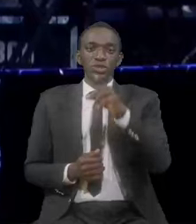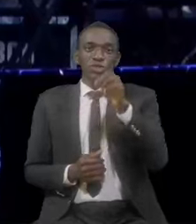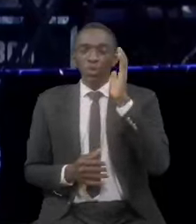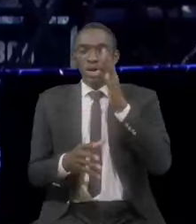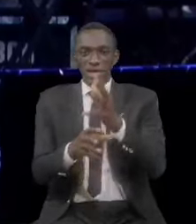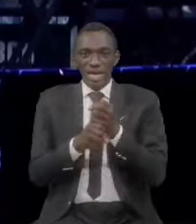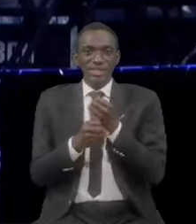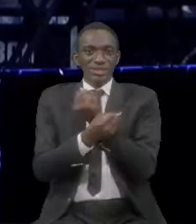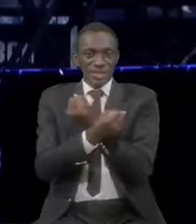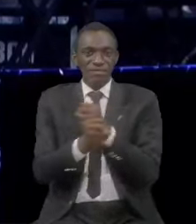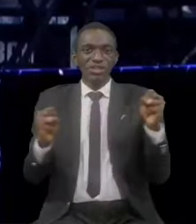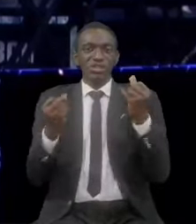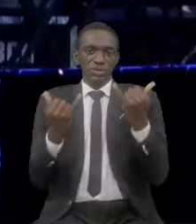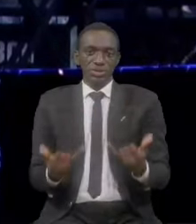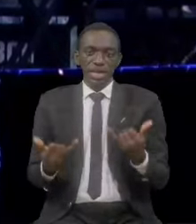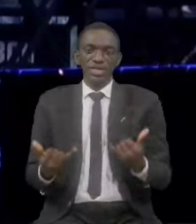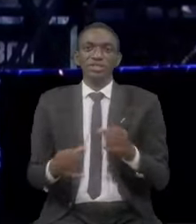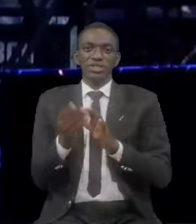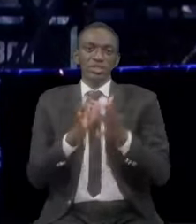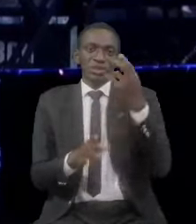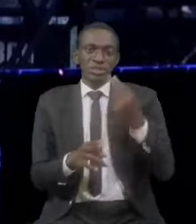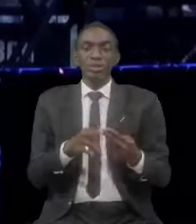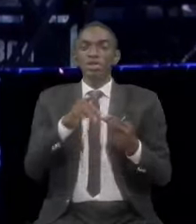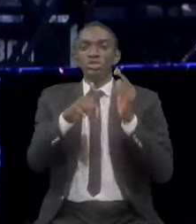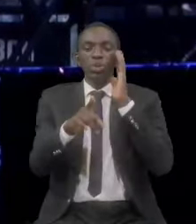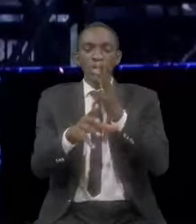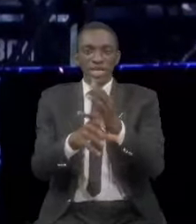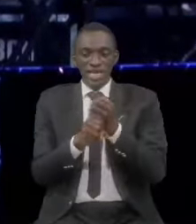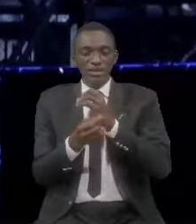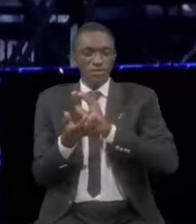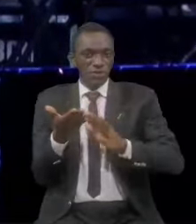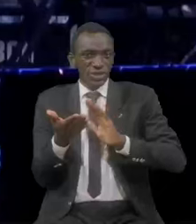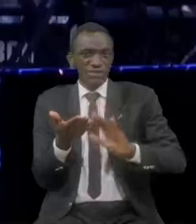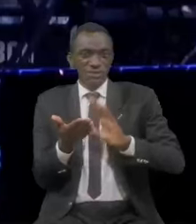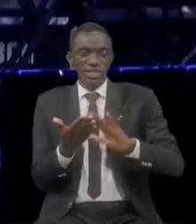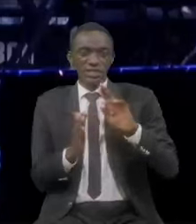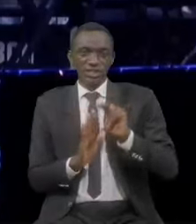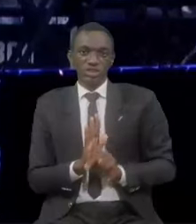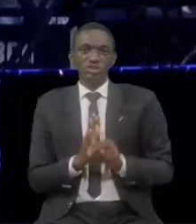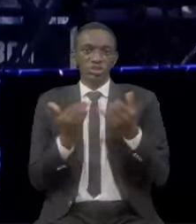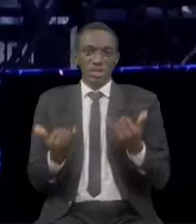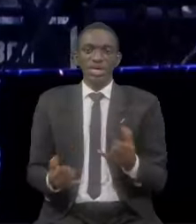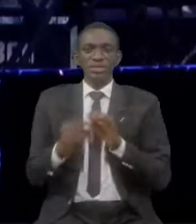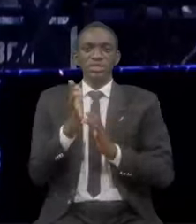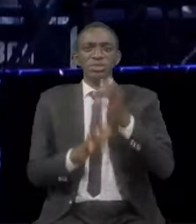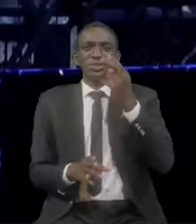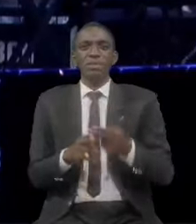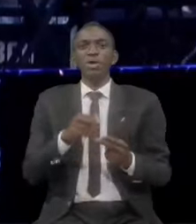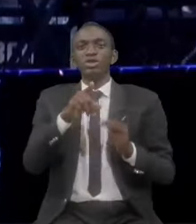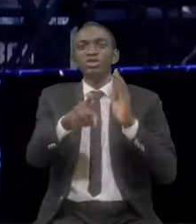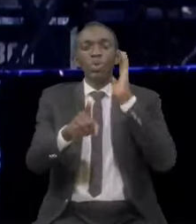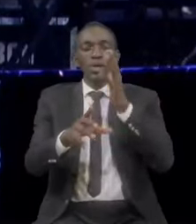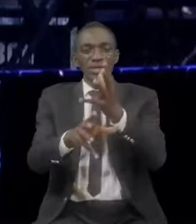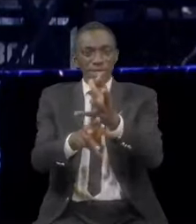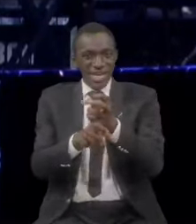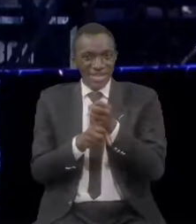Vous aurez le salut ce soir. Vous aurez le pardon ce soir. Vous aurez la